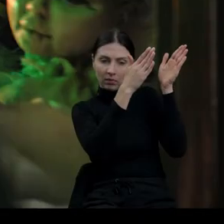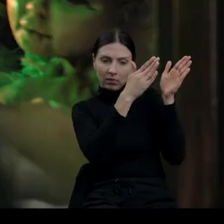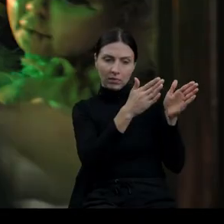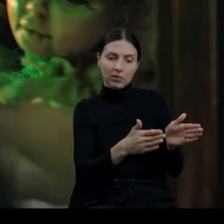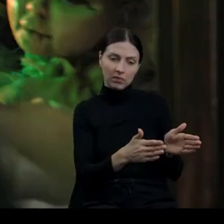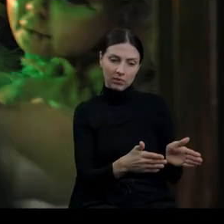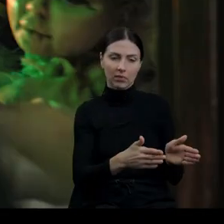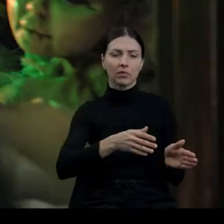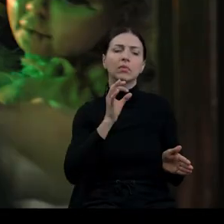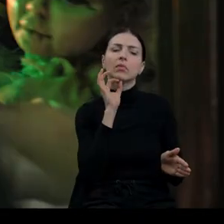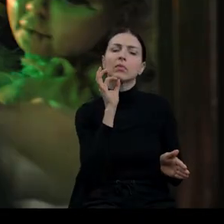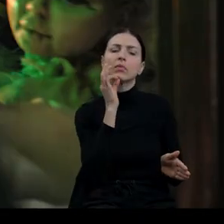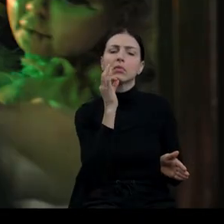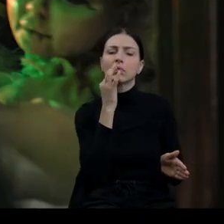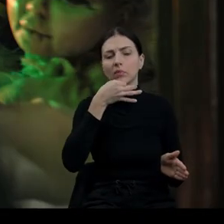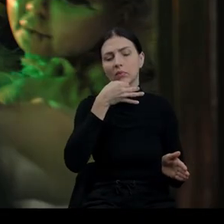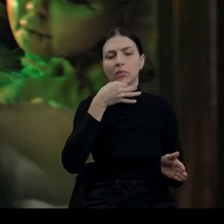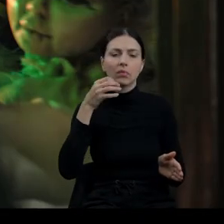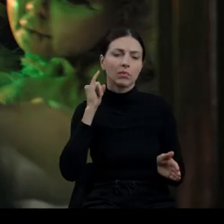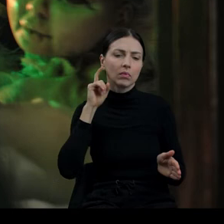To mnie uzmysłowił